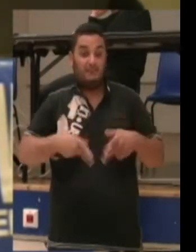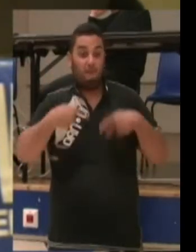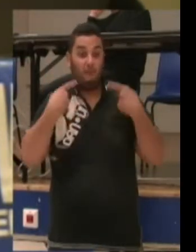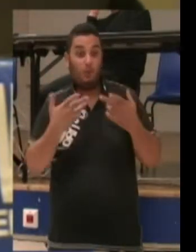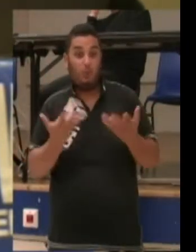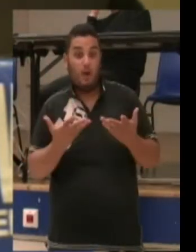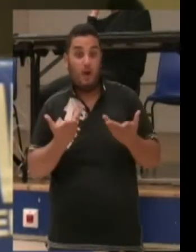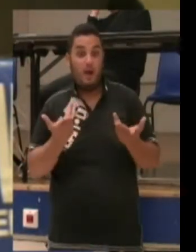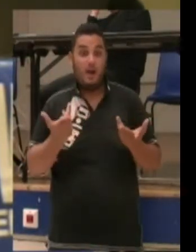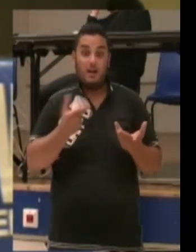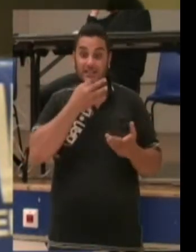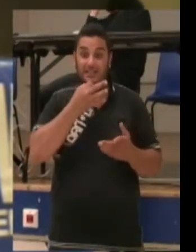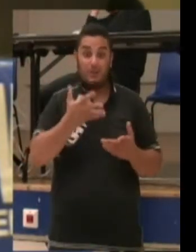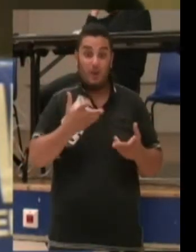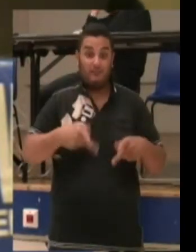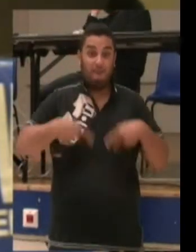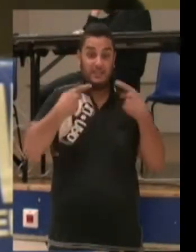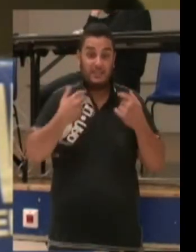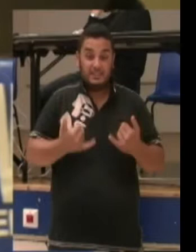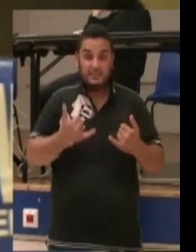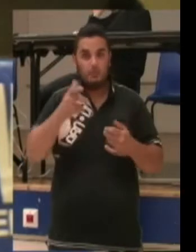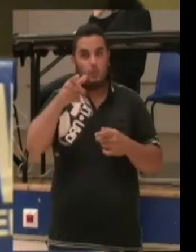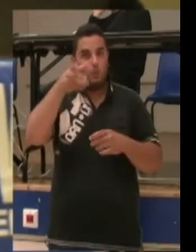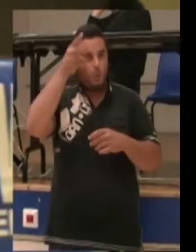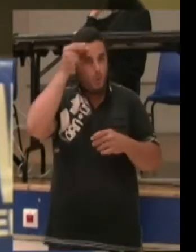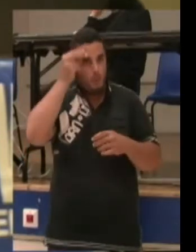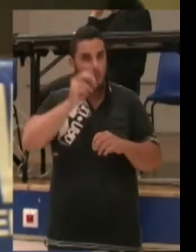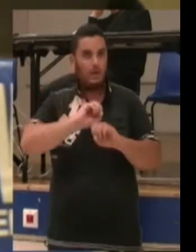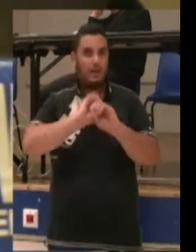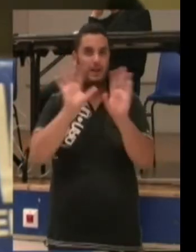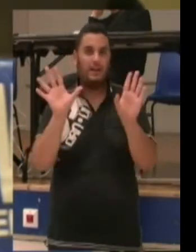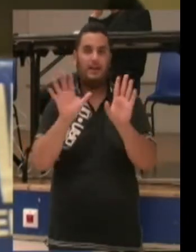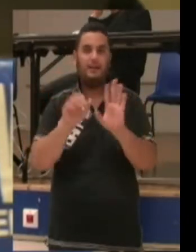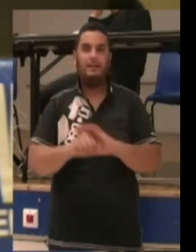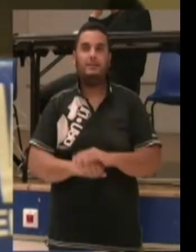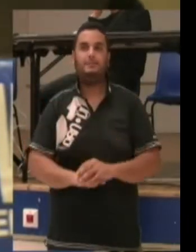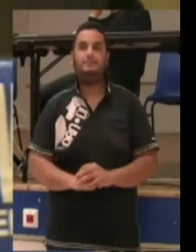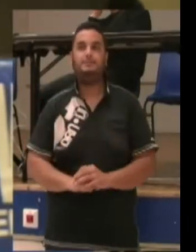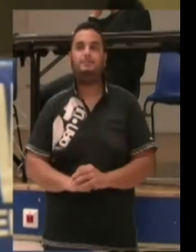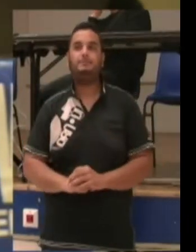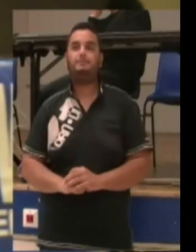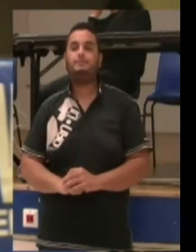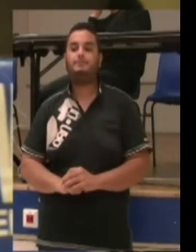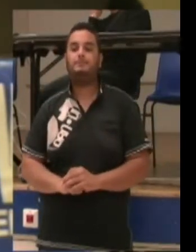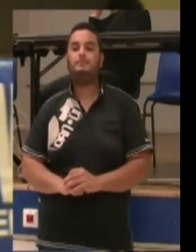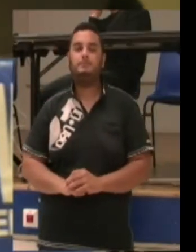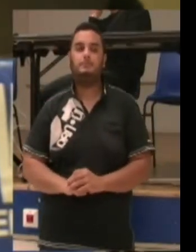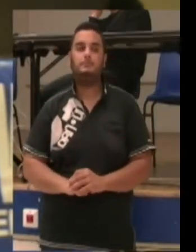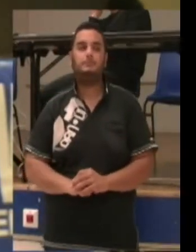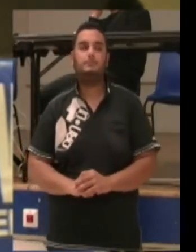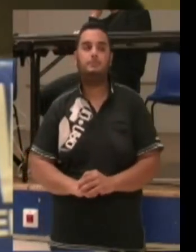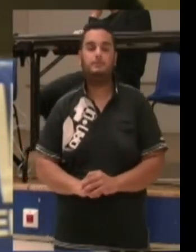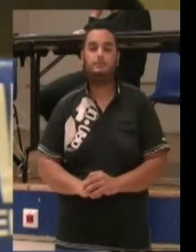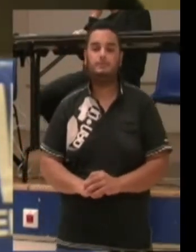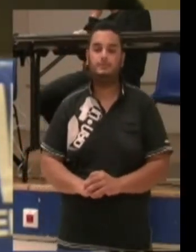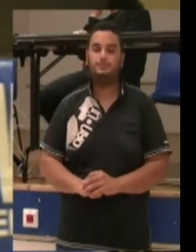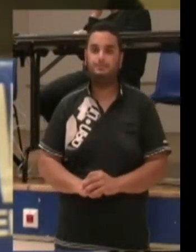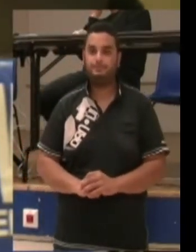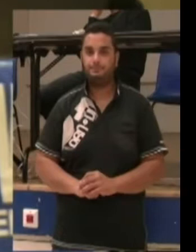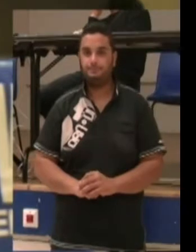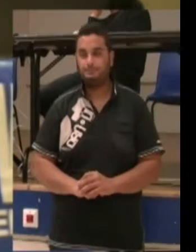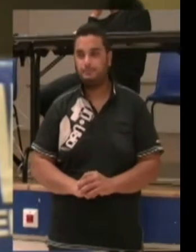sources, ce qu'elles disent vraiment sur le lien qu'on peut faire avec la vie dans le système dans lequel on est.